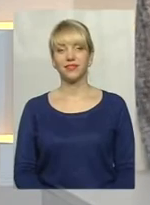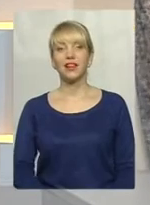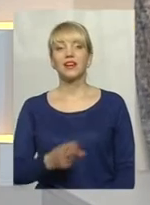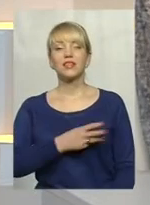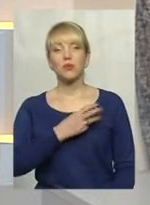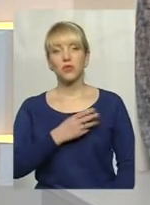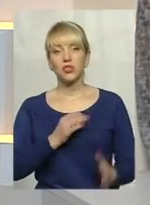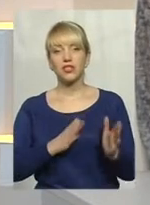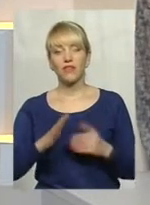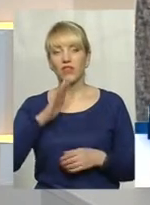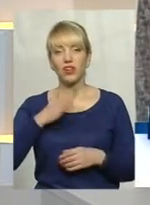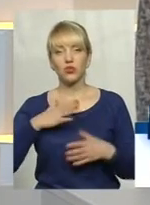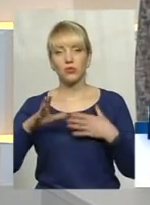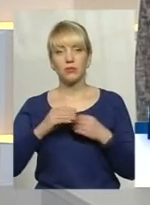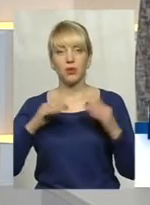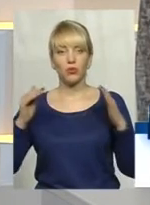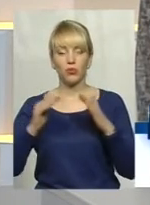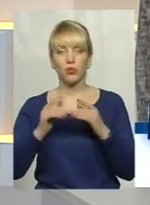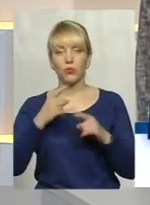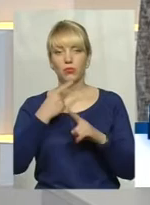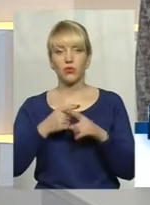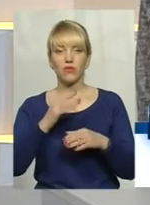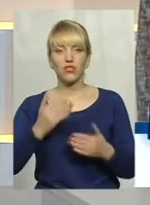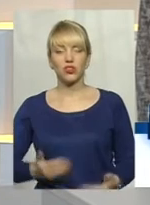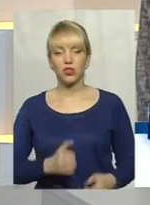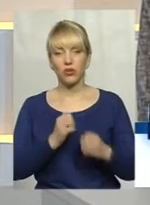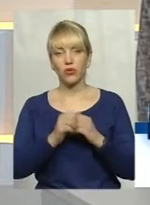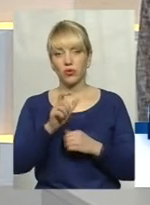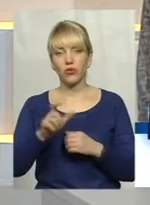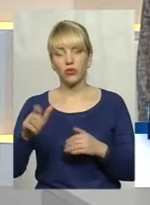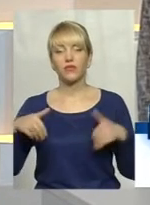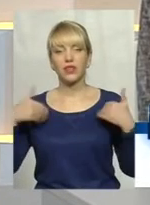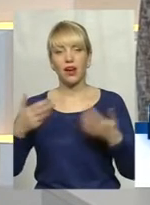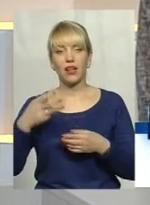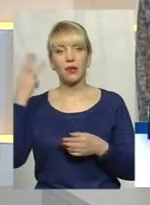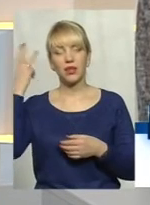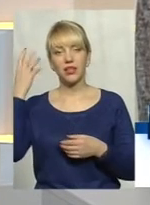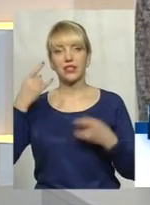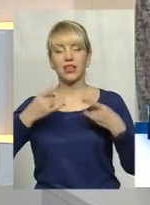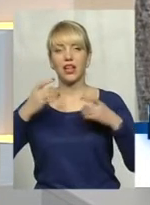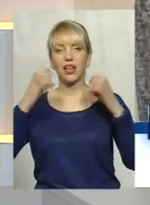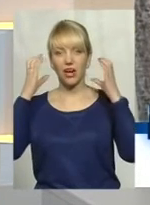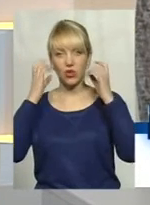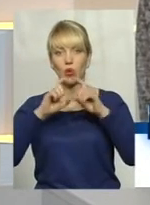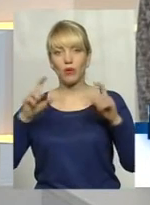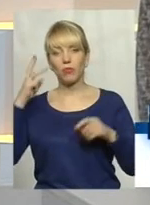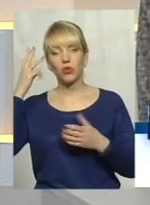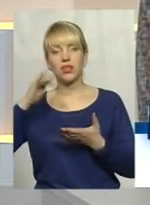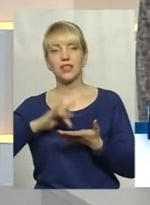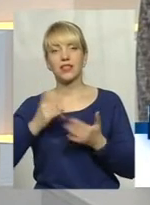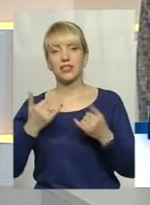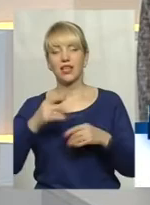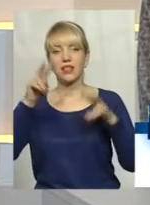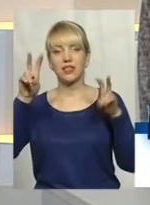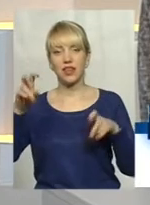Із побажаннями злагоди у нашому спільному домі та позитиву у житті кожного вас вітає Хмельницька телекомпанія «Поділля Центр». На часі тема,